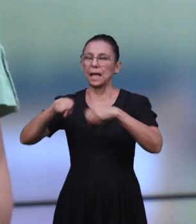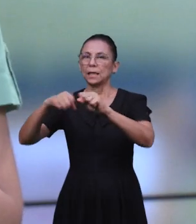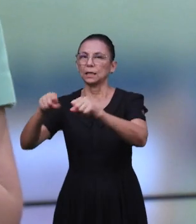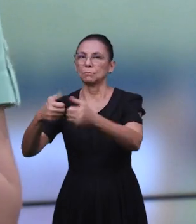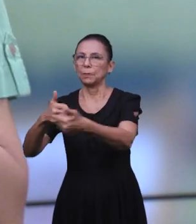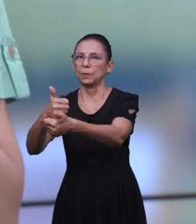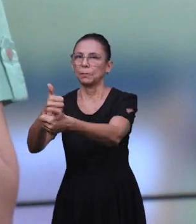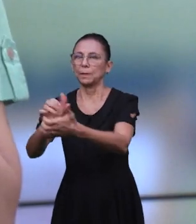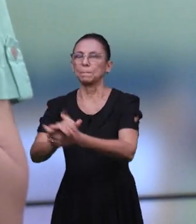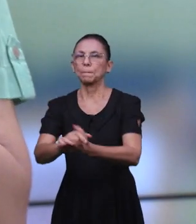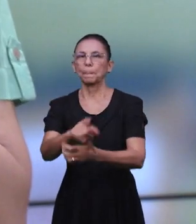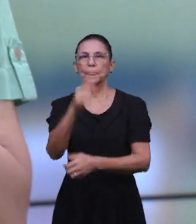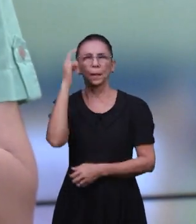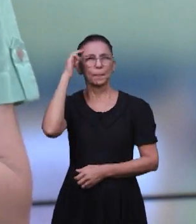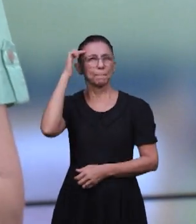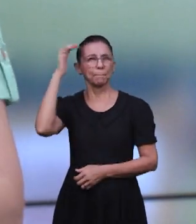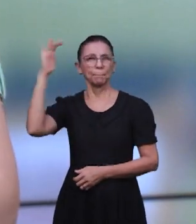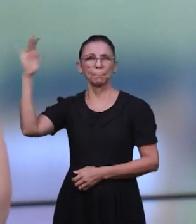d'imagination.